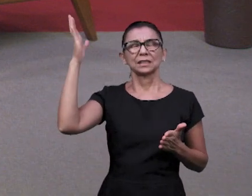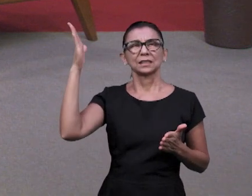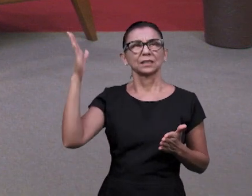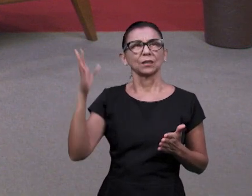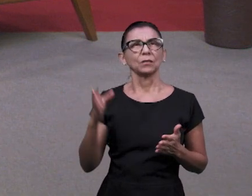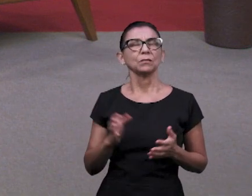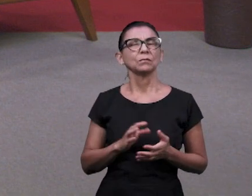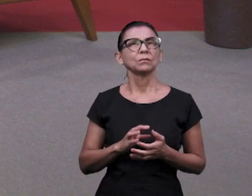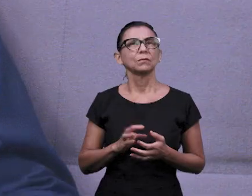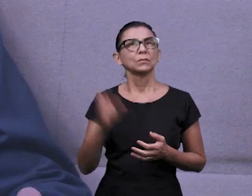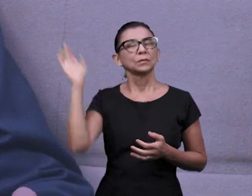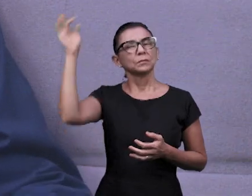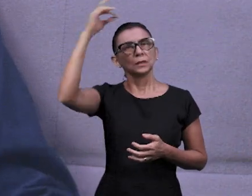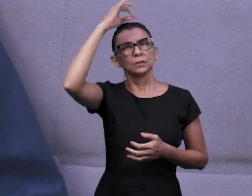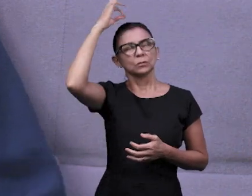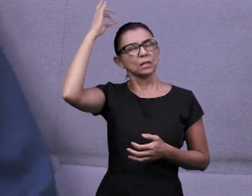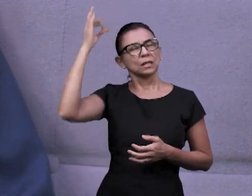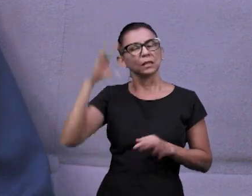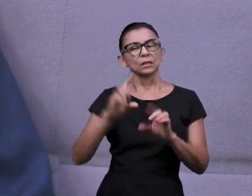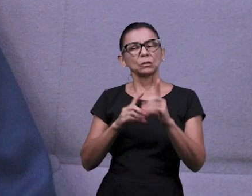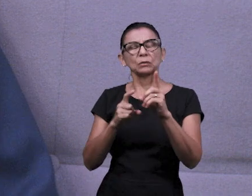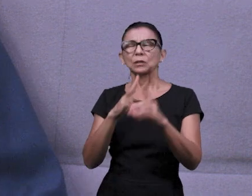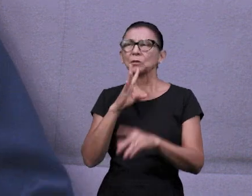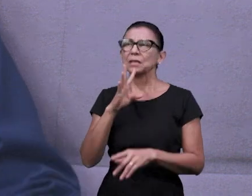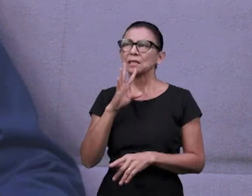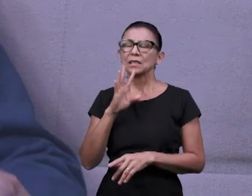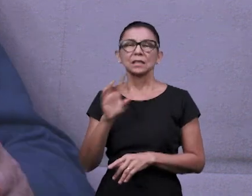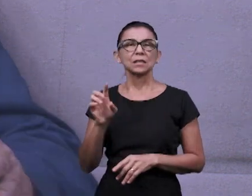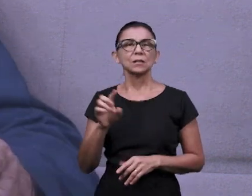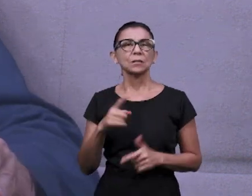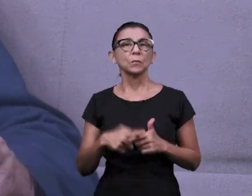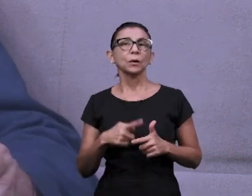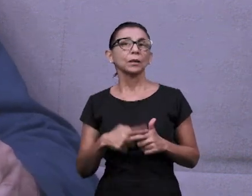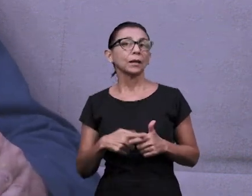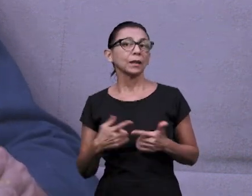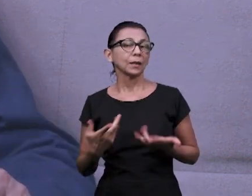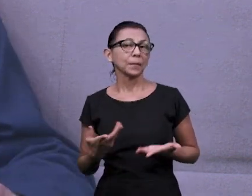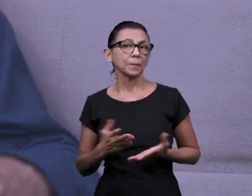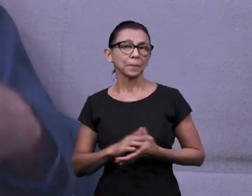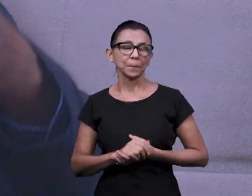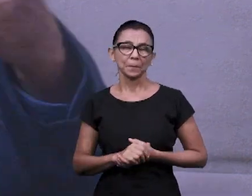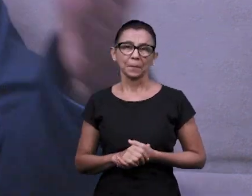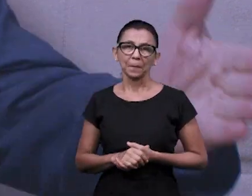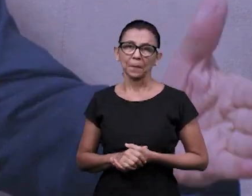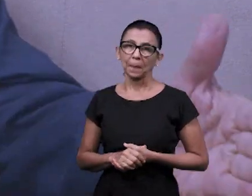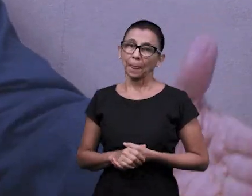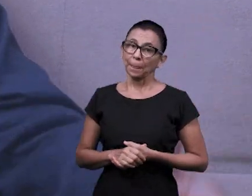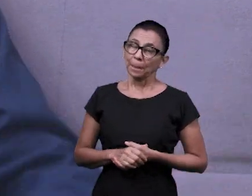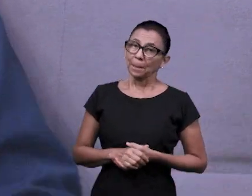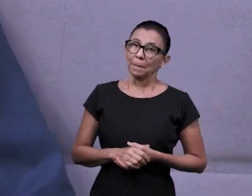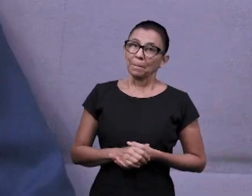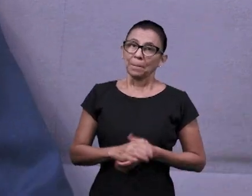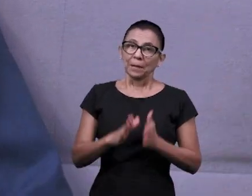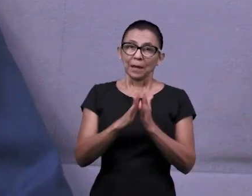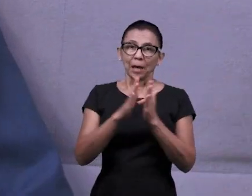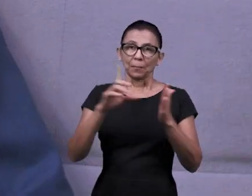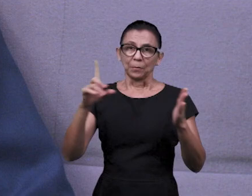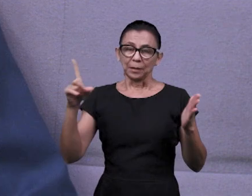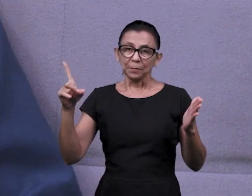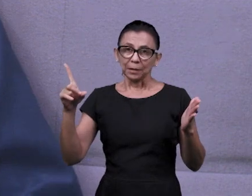Saint-Esprit? C'est simple la réponse. C'est parce que si c'est le Saint-Esprit qui a inspiré la parole,